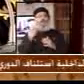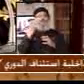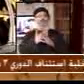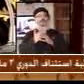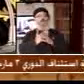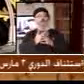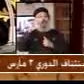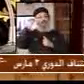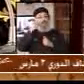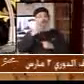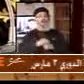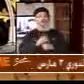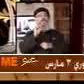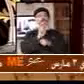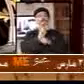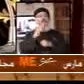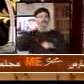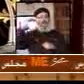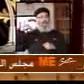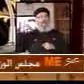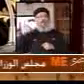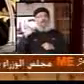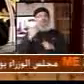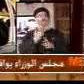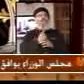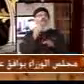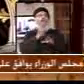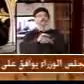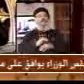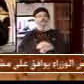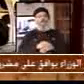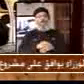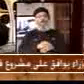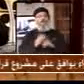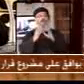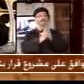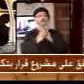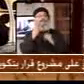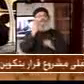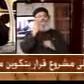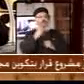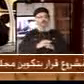ولذلك أذكركم بقصة المرأة الأرملة صاحبة الفلسين،